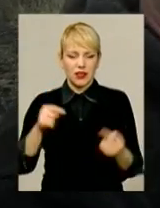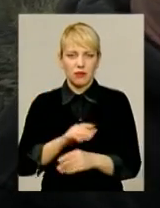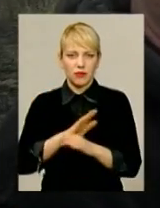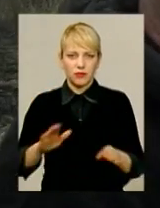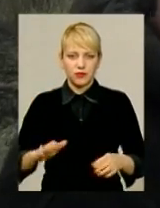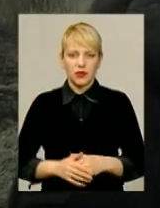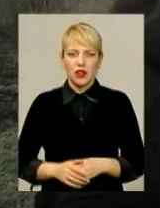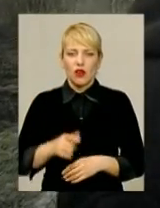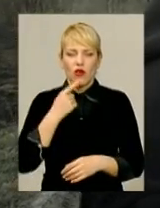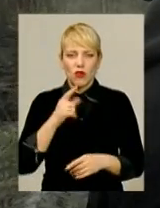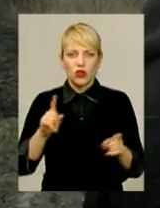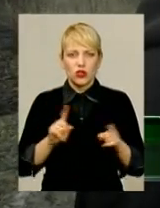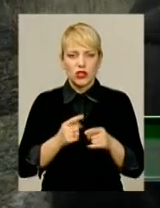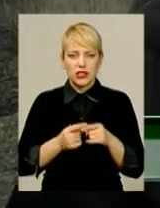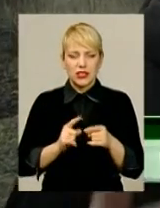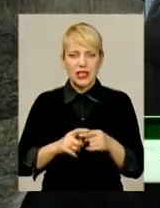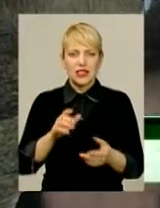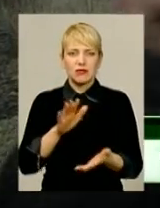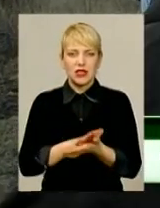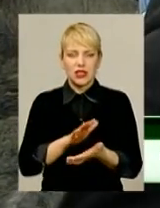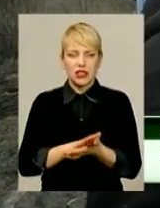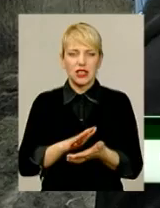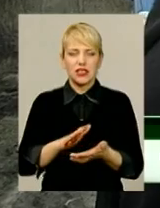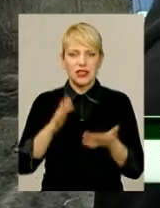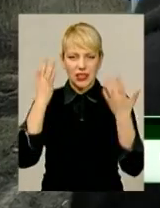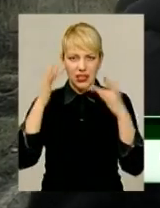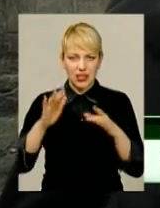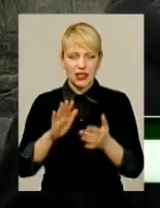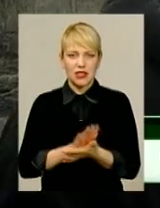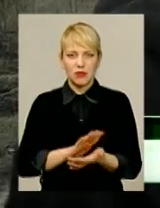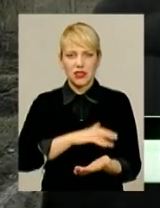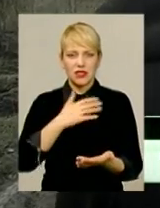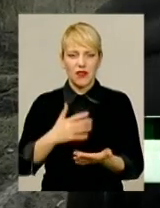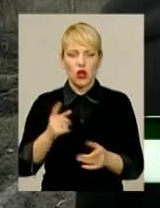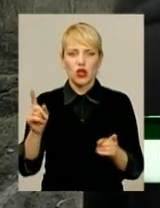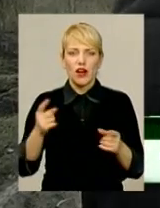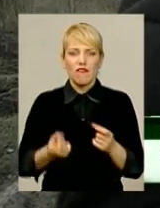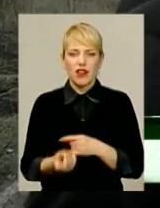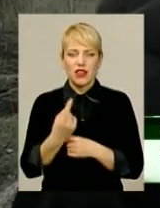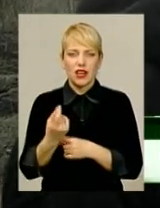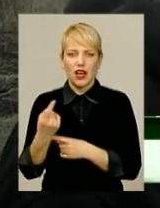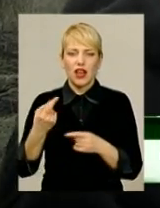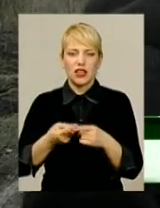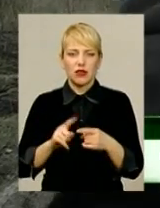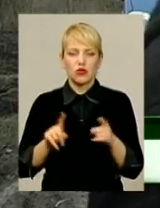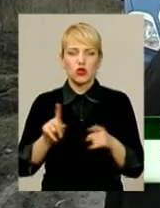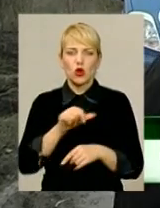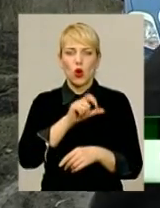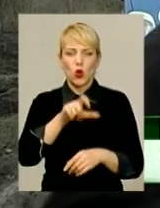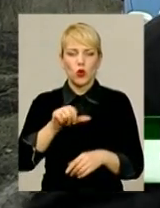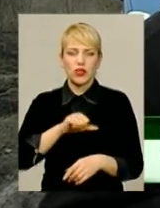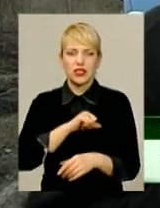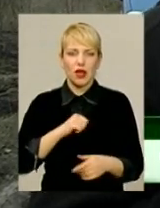тим, що вновь стихійне це звалище виникає із-за того, що тут люди довозять сміття. Ще самі, розумієте, людей тут